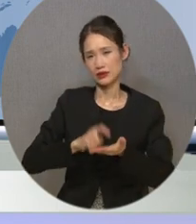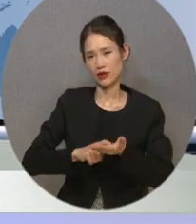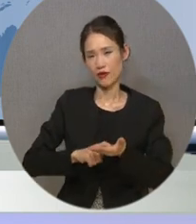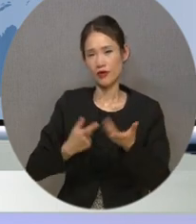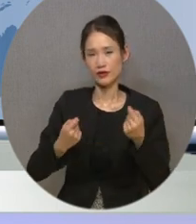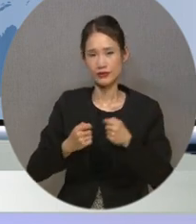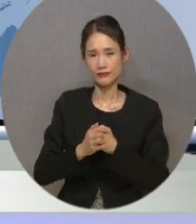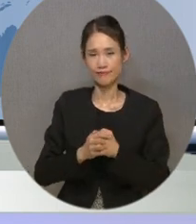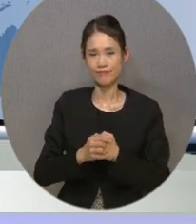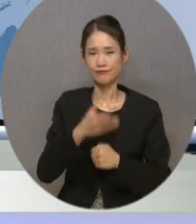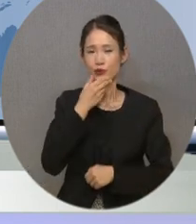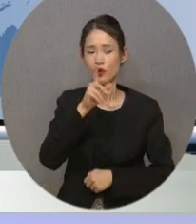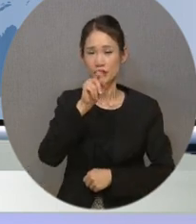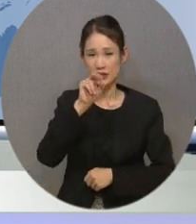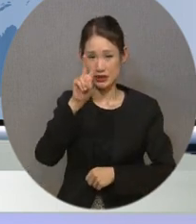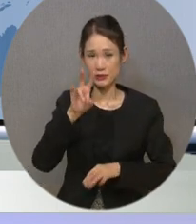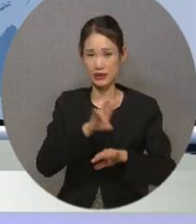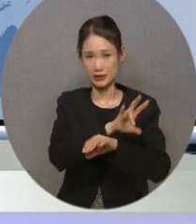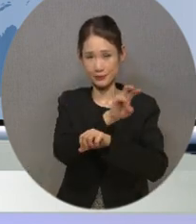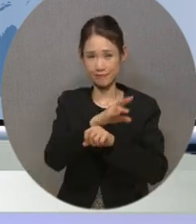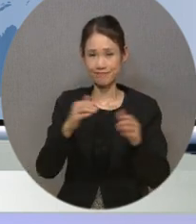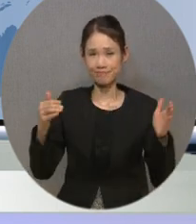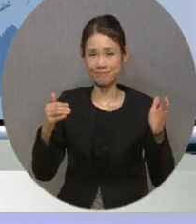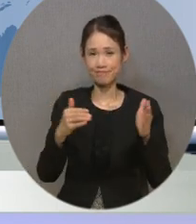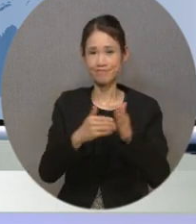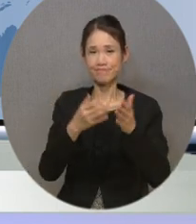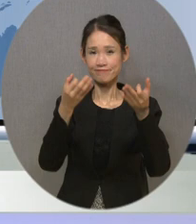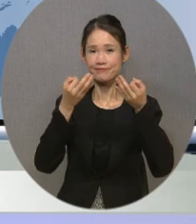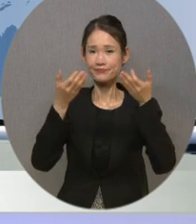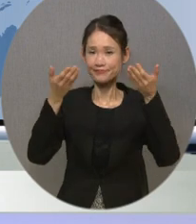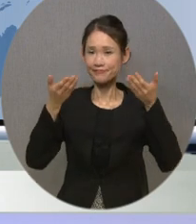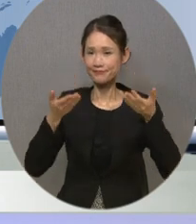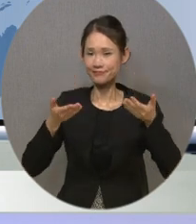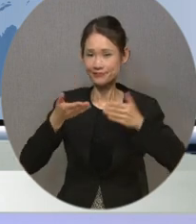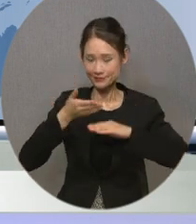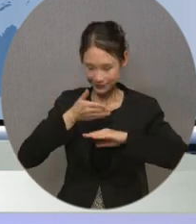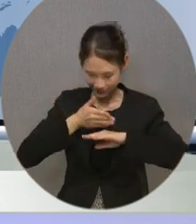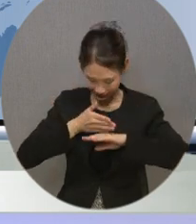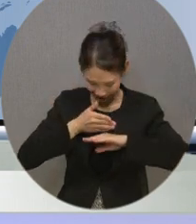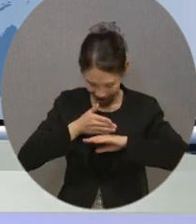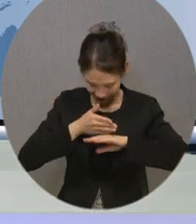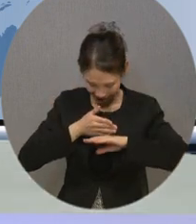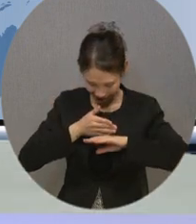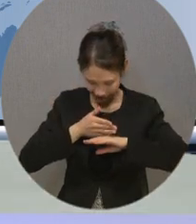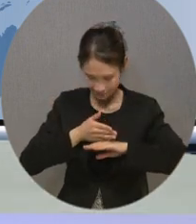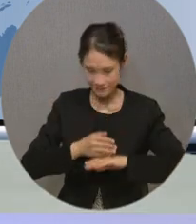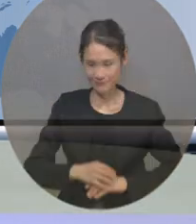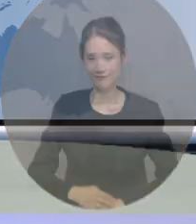이상 WBC 복지TV 뉴스 24를 마칩니다. 시청해주신 여러분 고맙습니다.